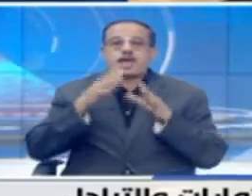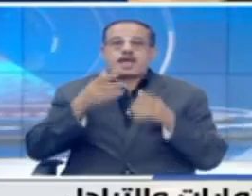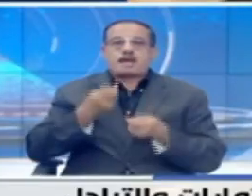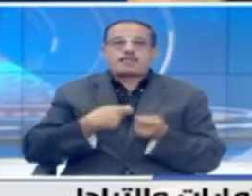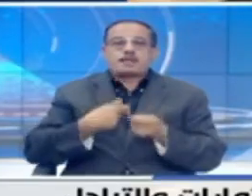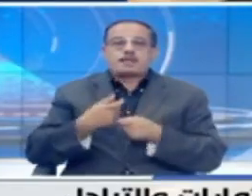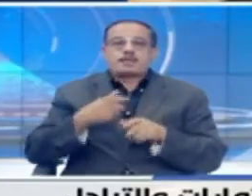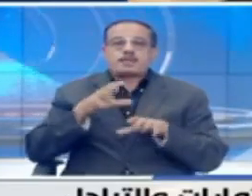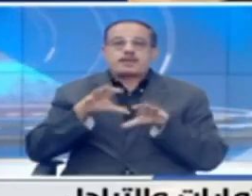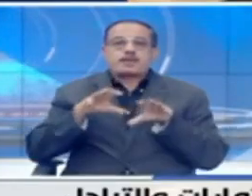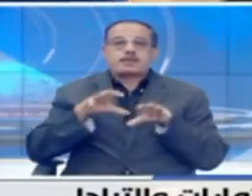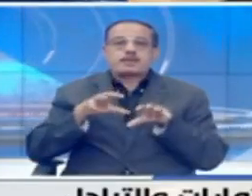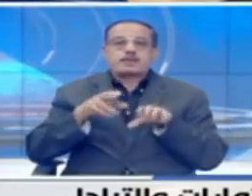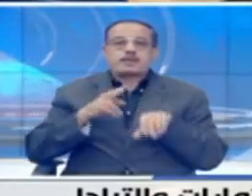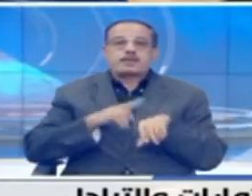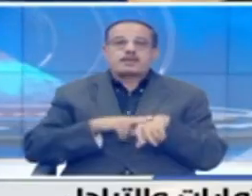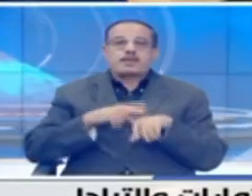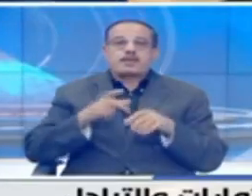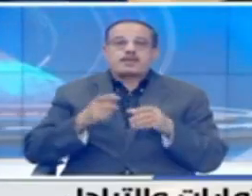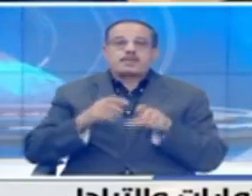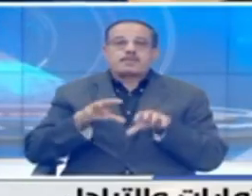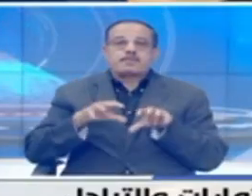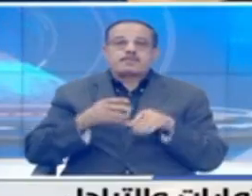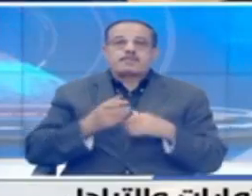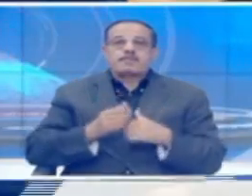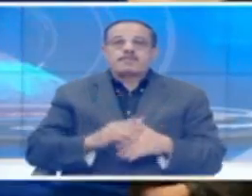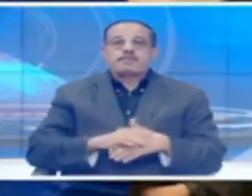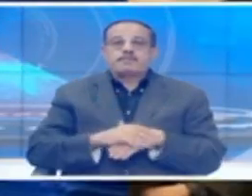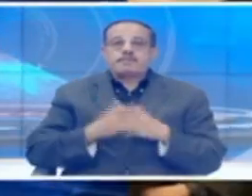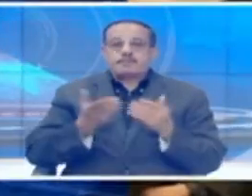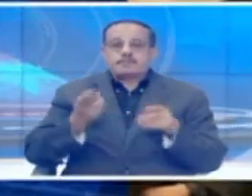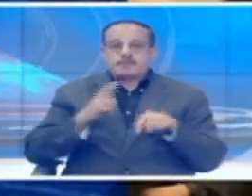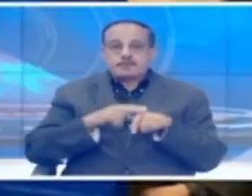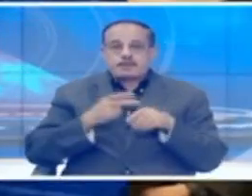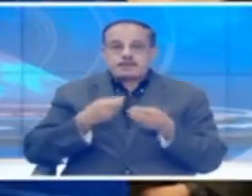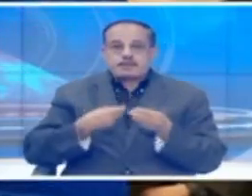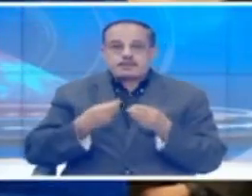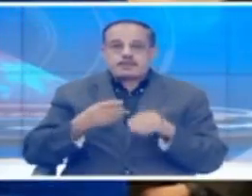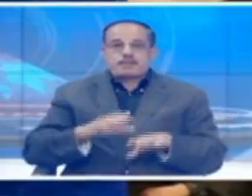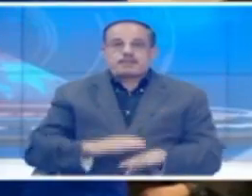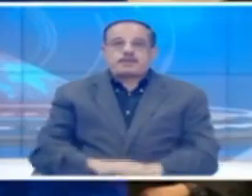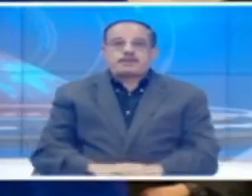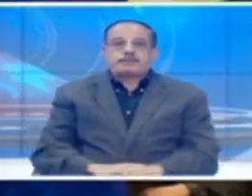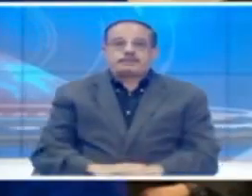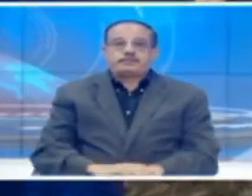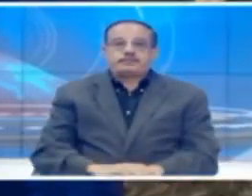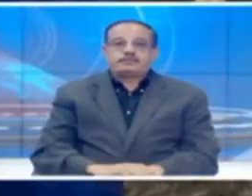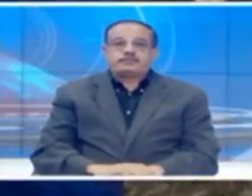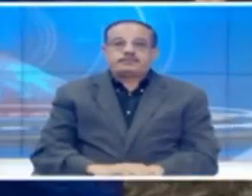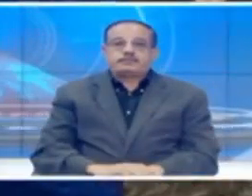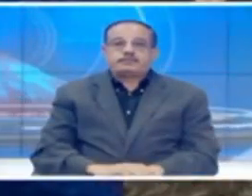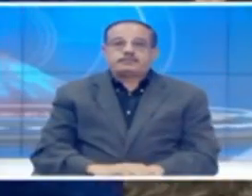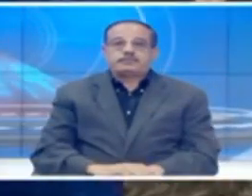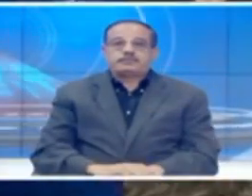والولايات المتحدة وسبل زيادة الاستثمارات وحجم التبادل التجاري بين البلدين.